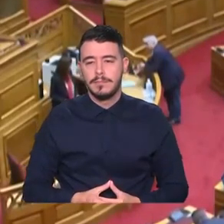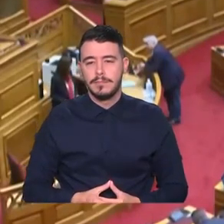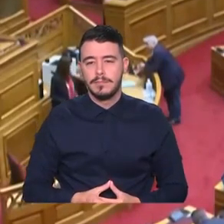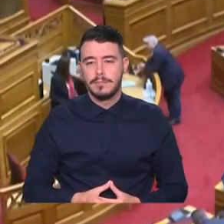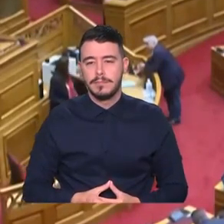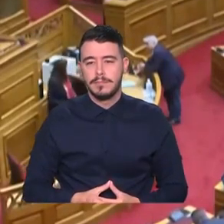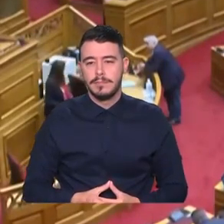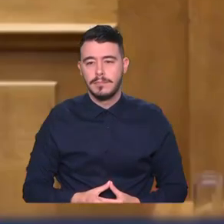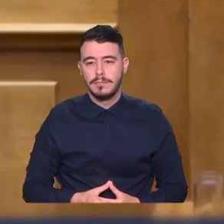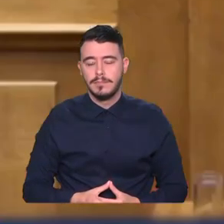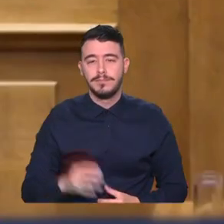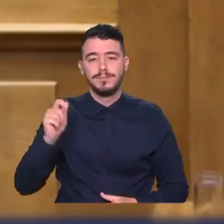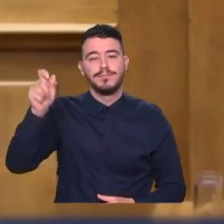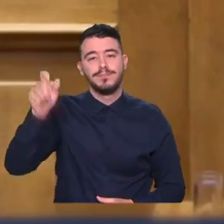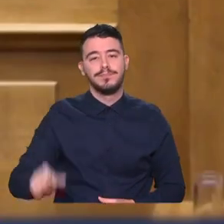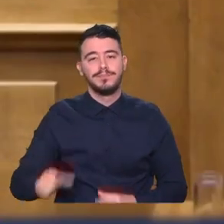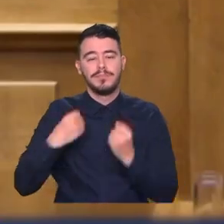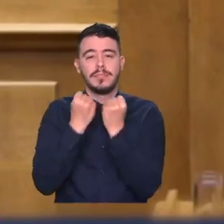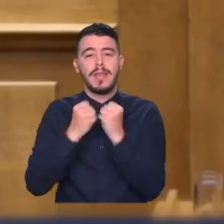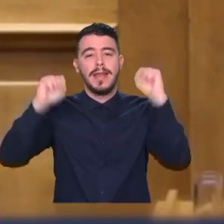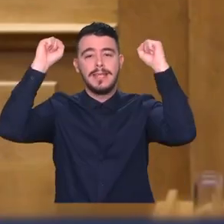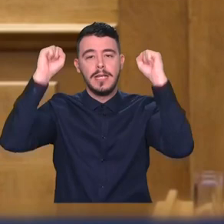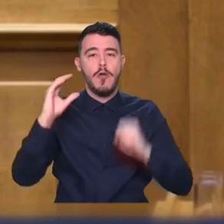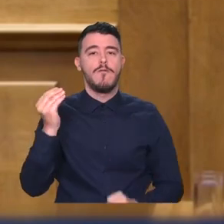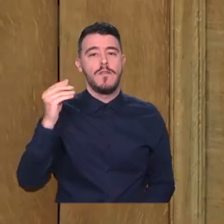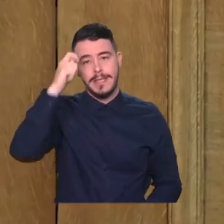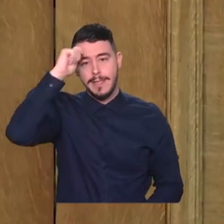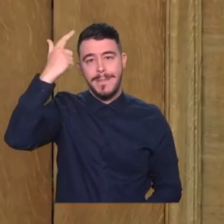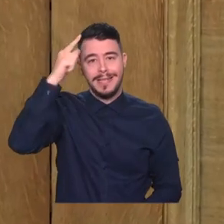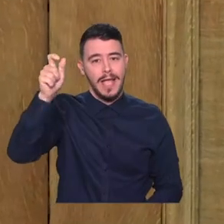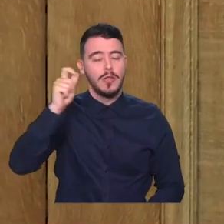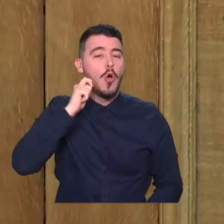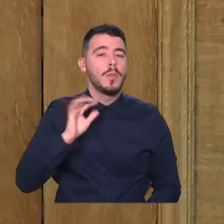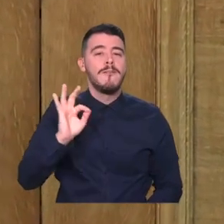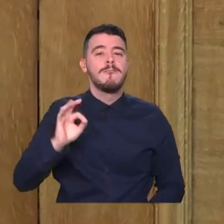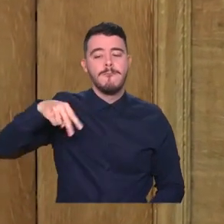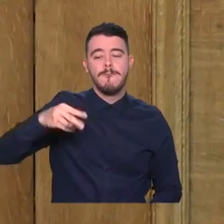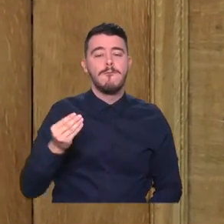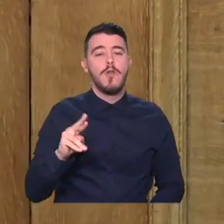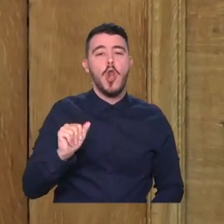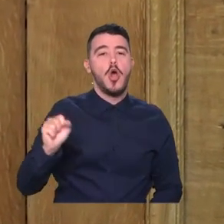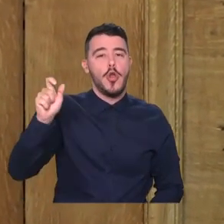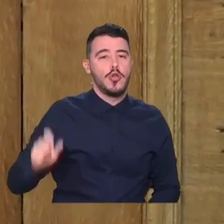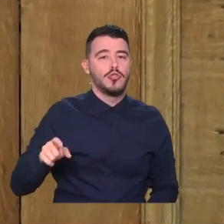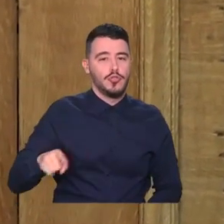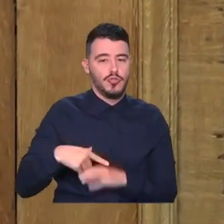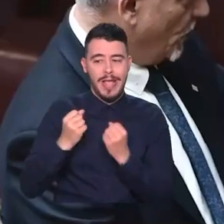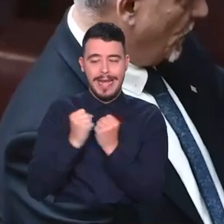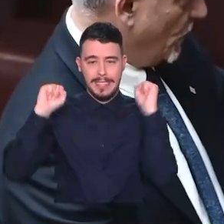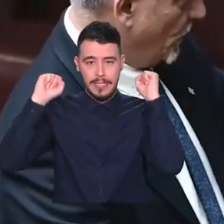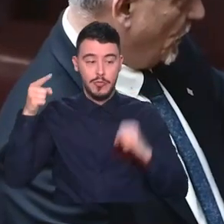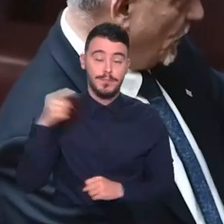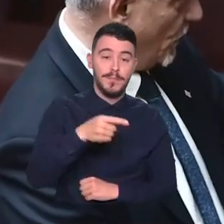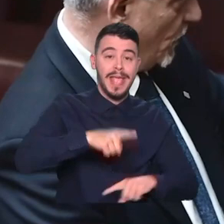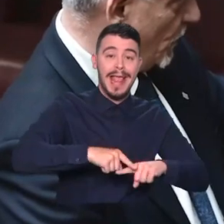Δράστης της επίθεσης, ο ανεξάρτητος πρώην βουλευτής των Σπαρτιατών, Κωνσταντίνος Φλώρος, που γρονθοκόπησε τον βουλευτή της Ελληνικής Λύσης, Βασίλη Γραμμένο.